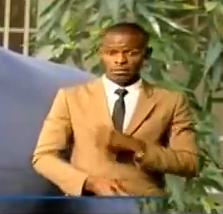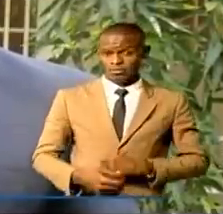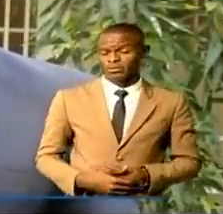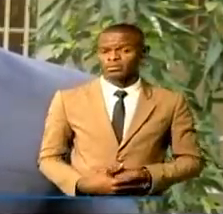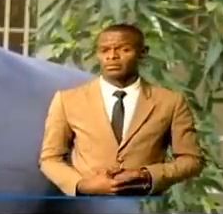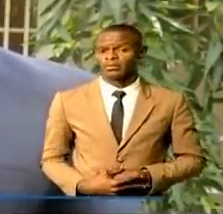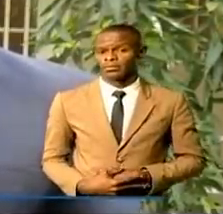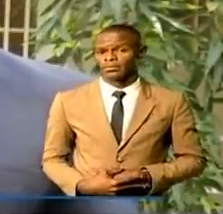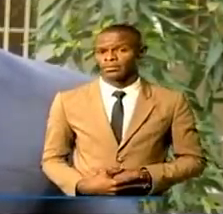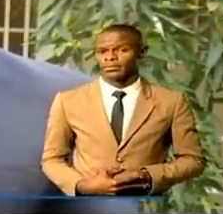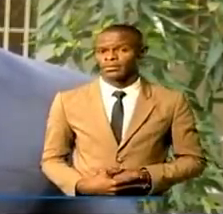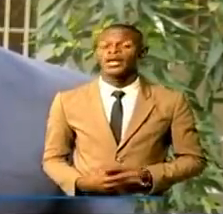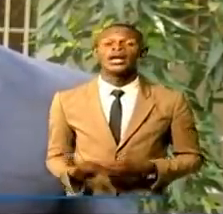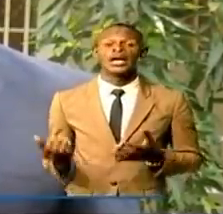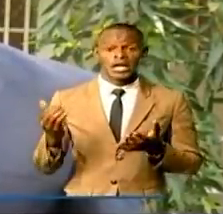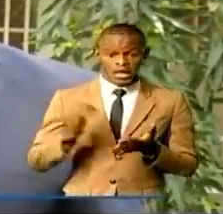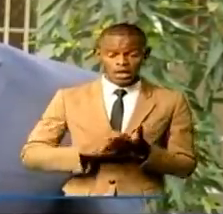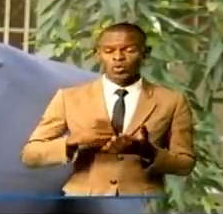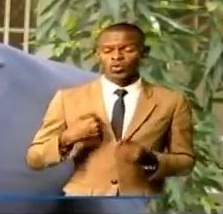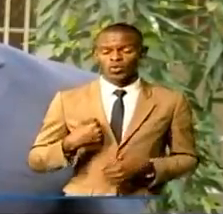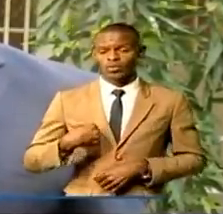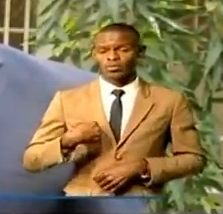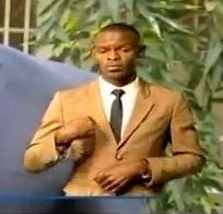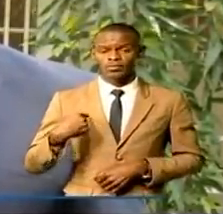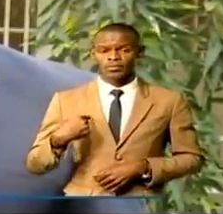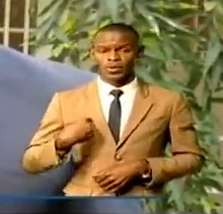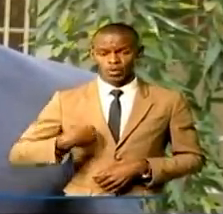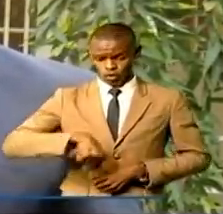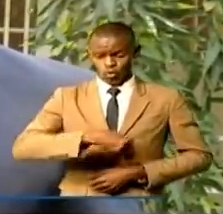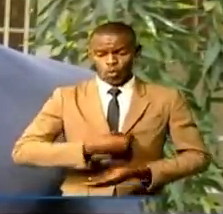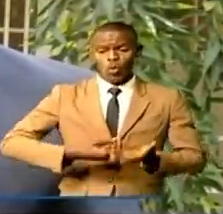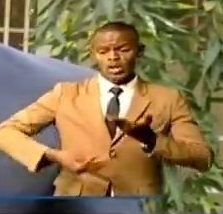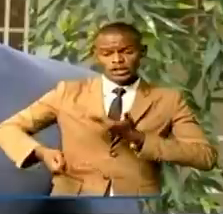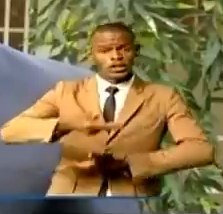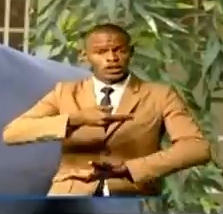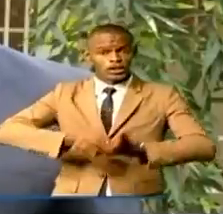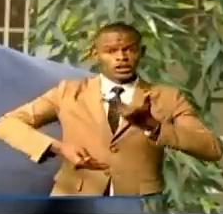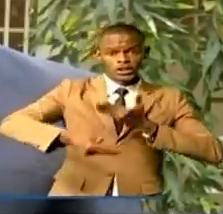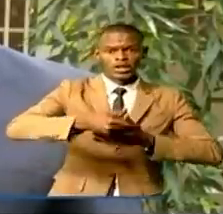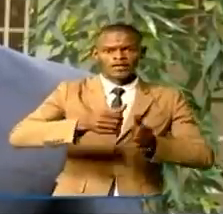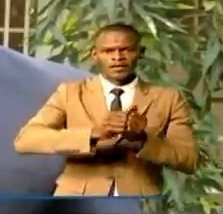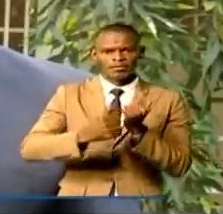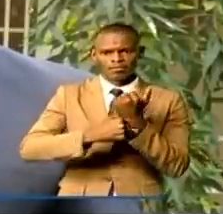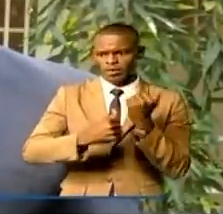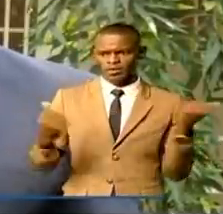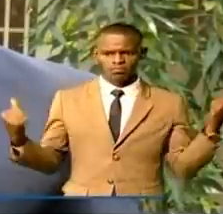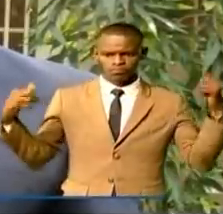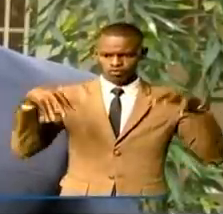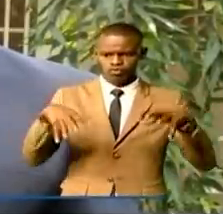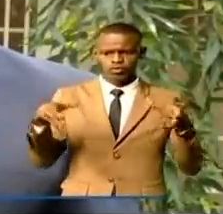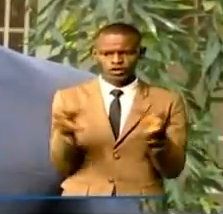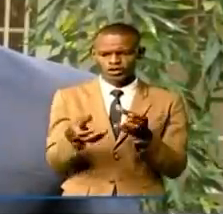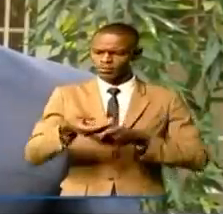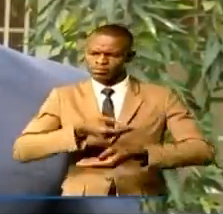après un échange avec le participant, beaucoup